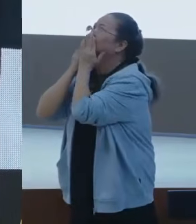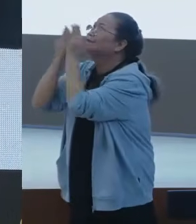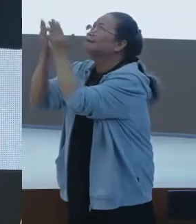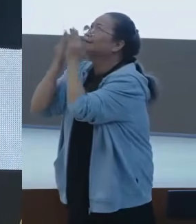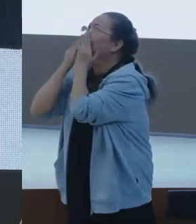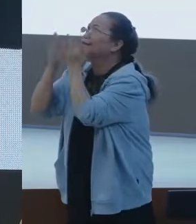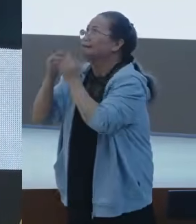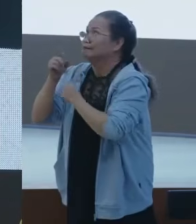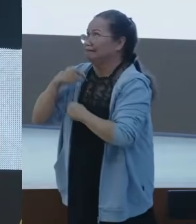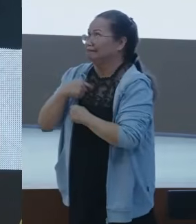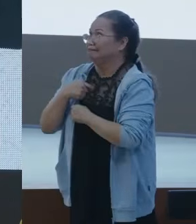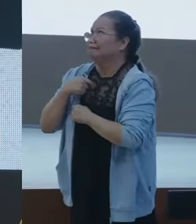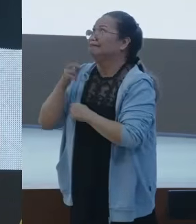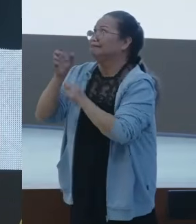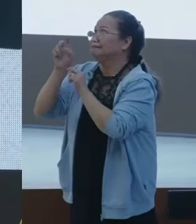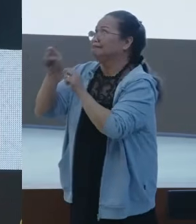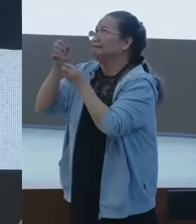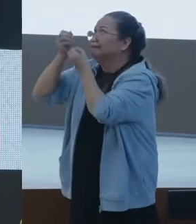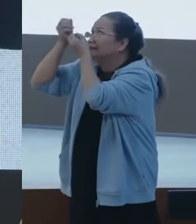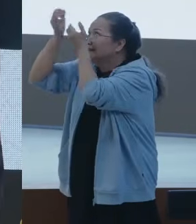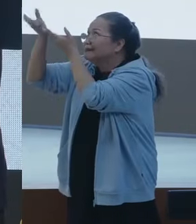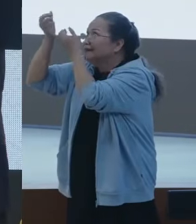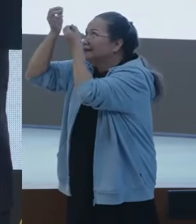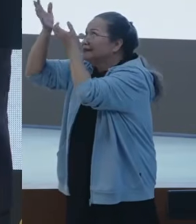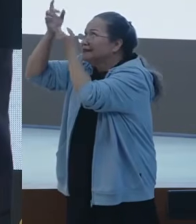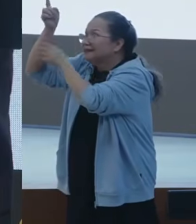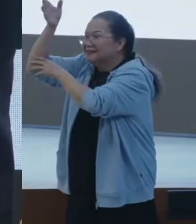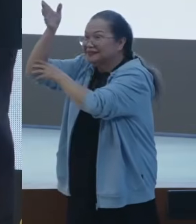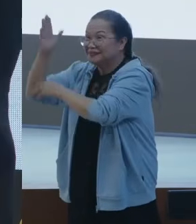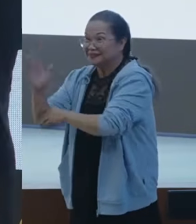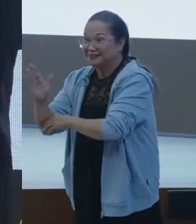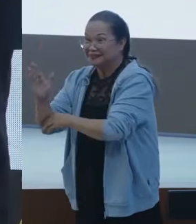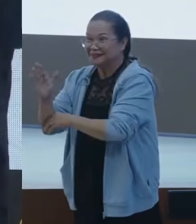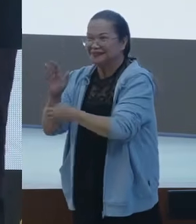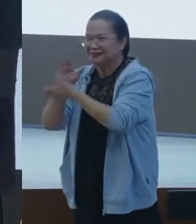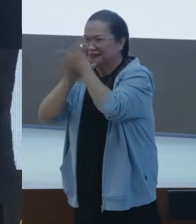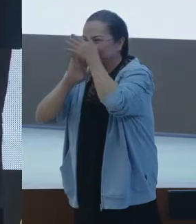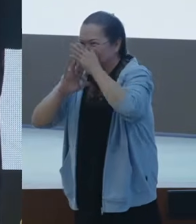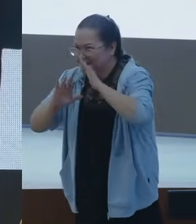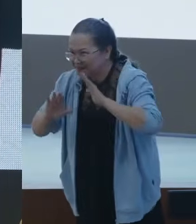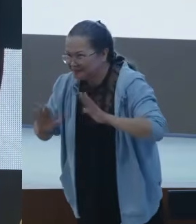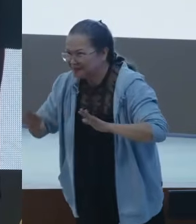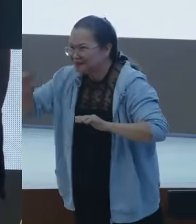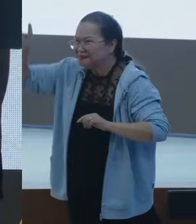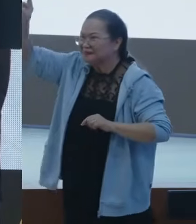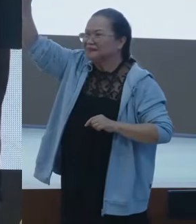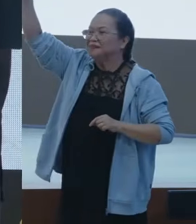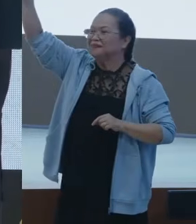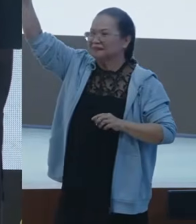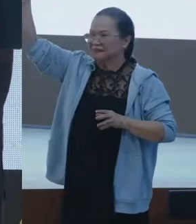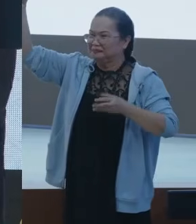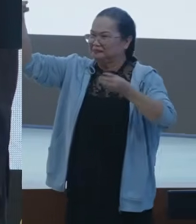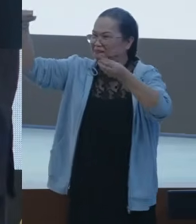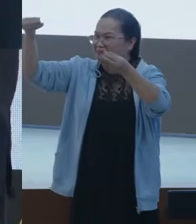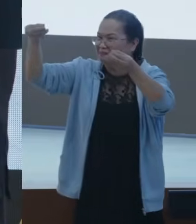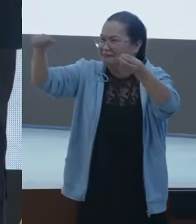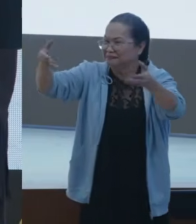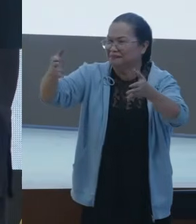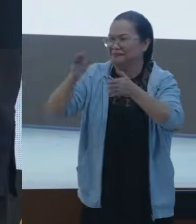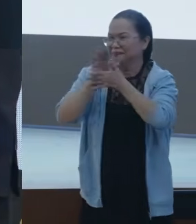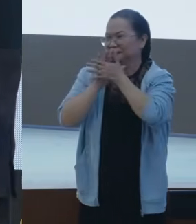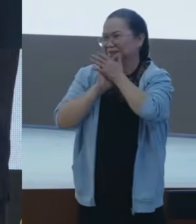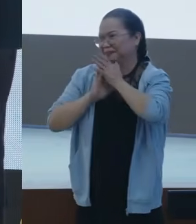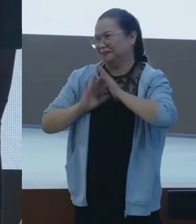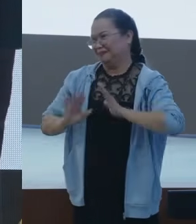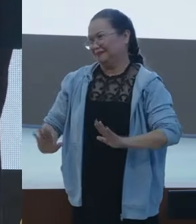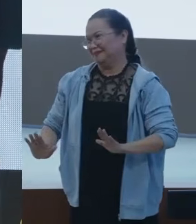let your requests be made known to God. And the peace of God. Iba to.